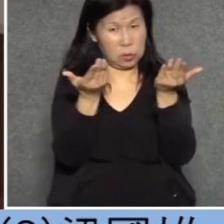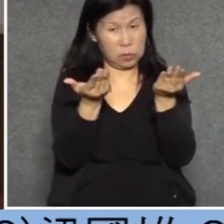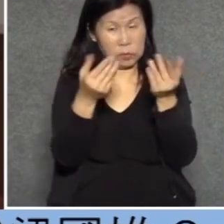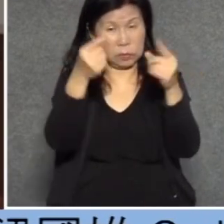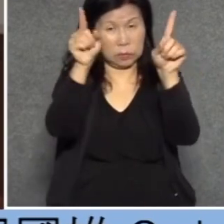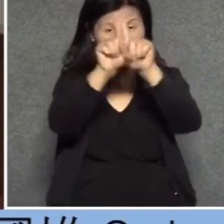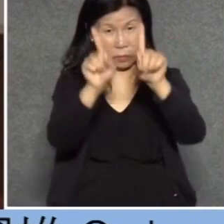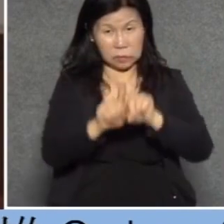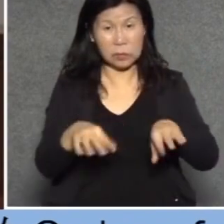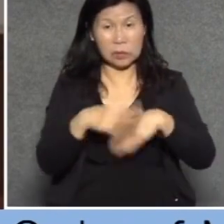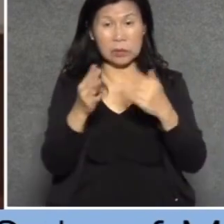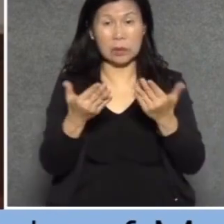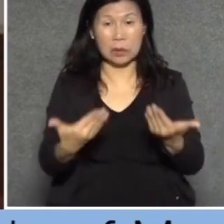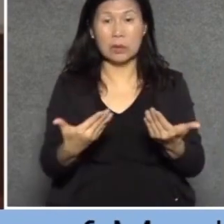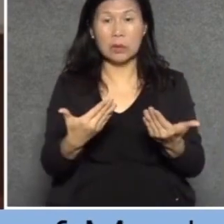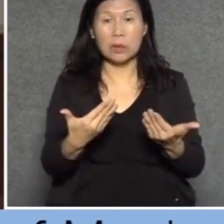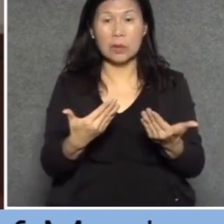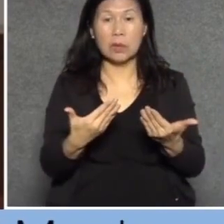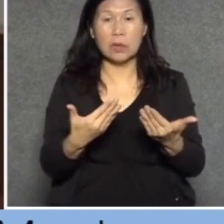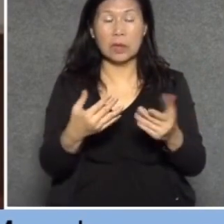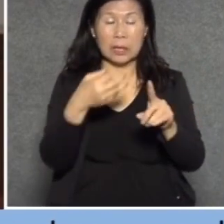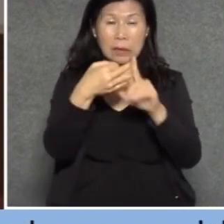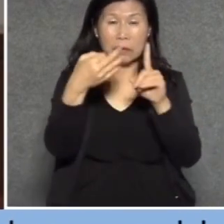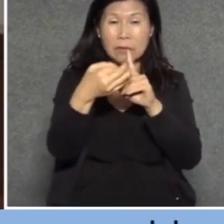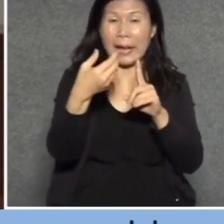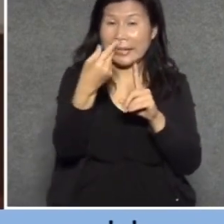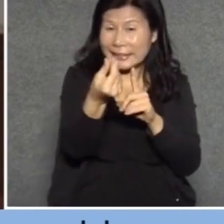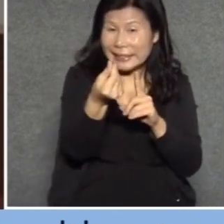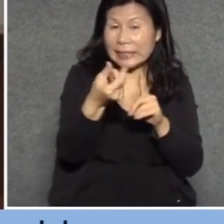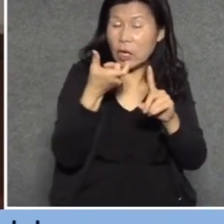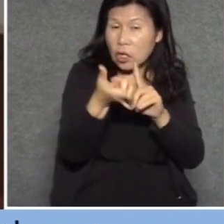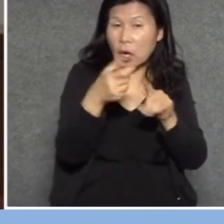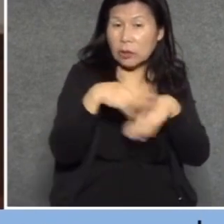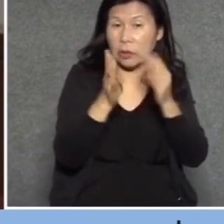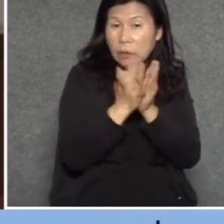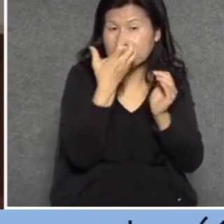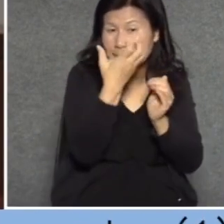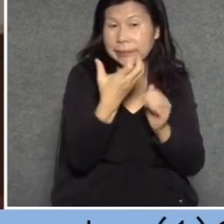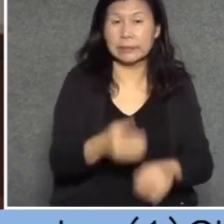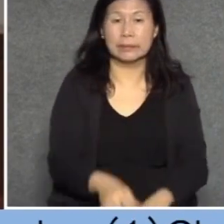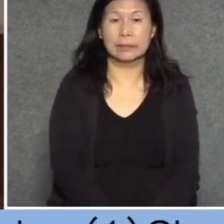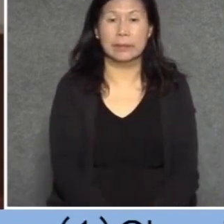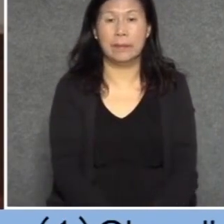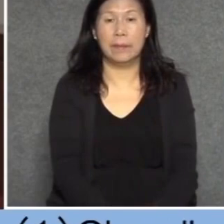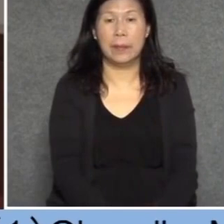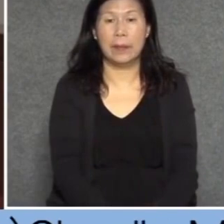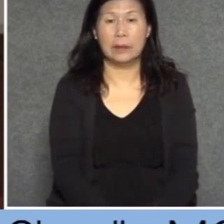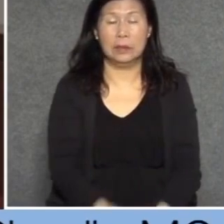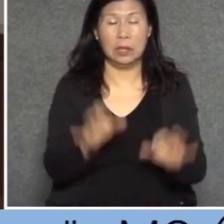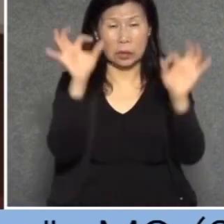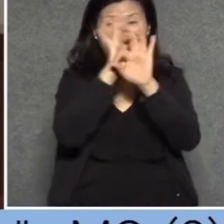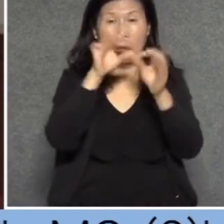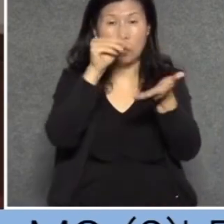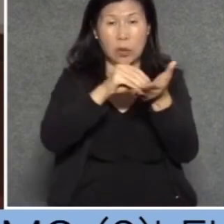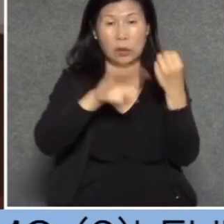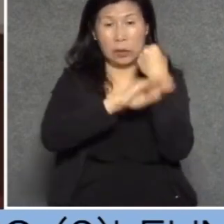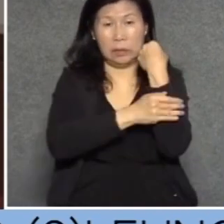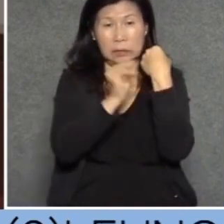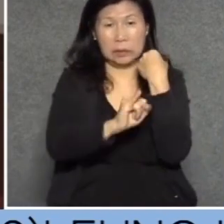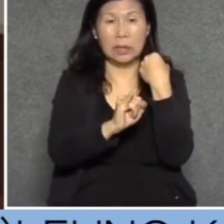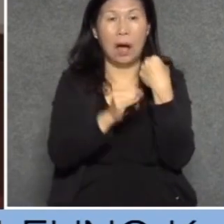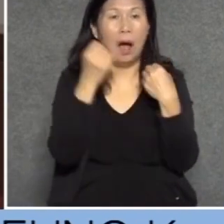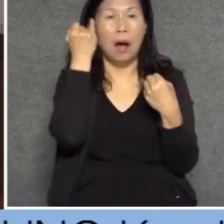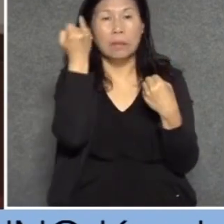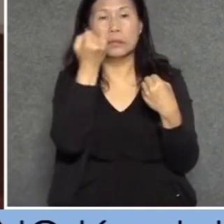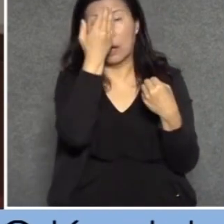衡量呢一種咁嘅所謂非金錢損失，係咪？喂，大佬，佢俾你錯誤定罪，白白坐咗幾年監，